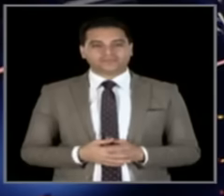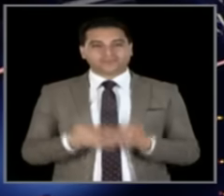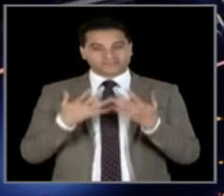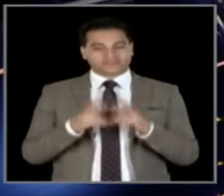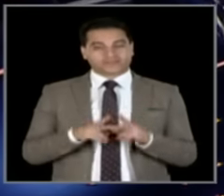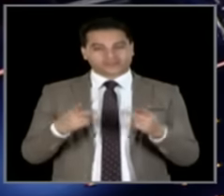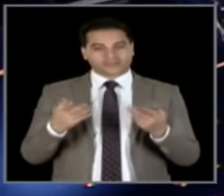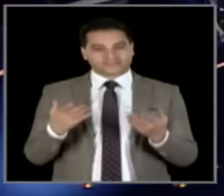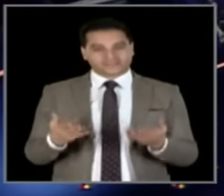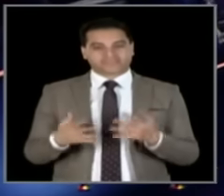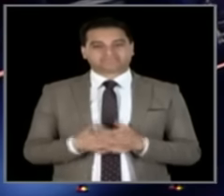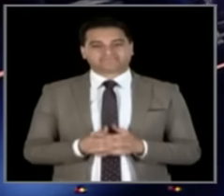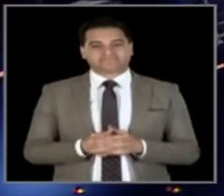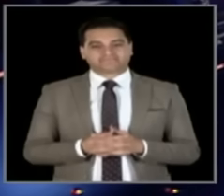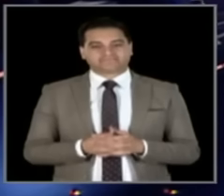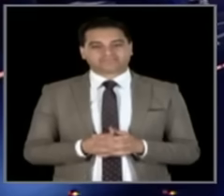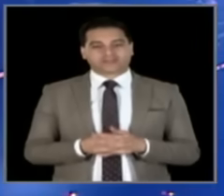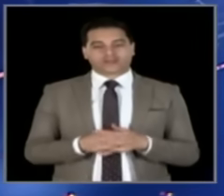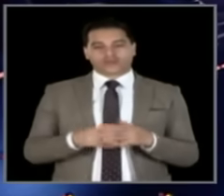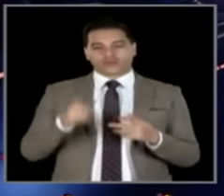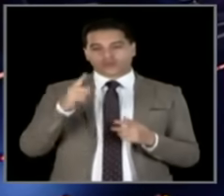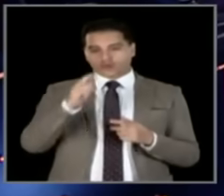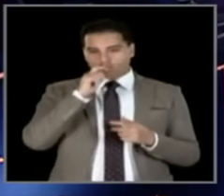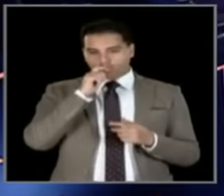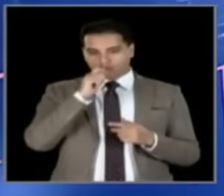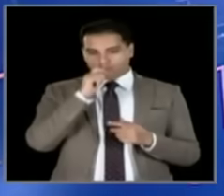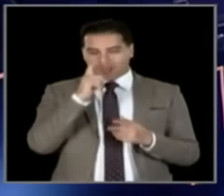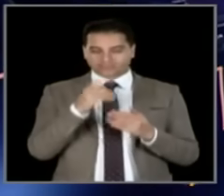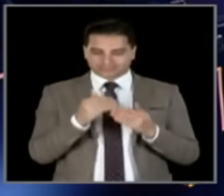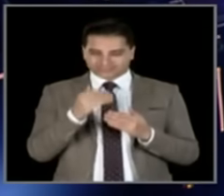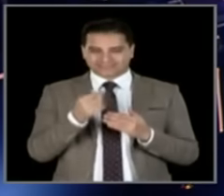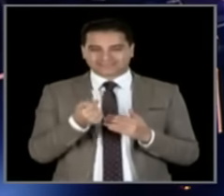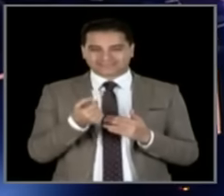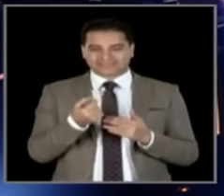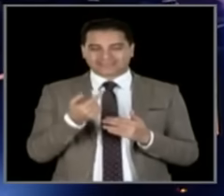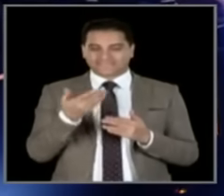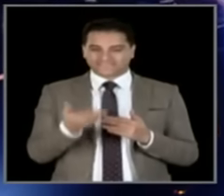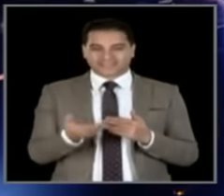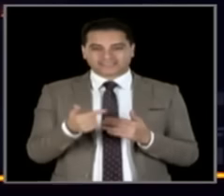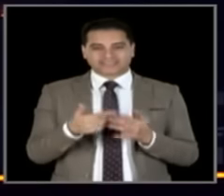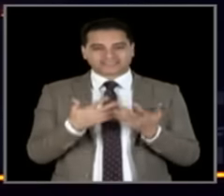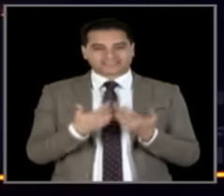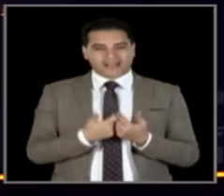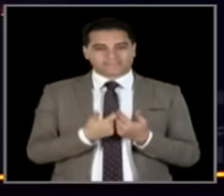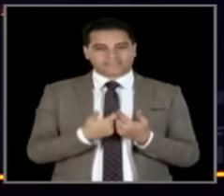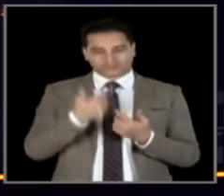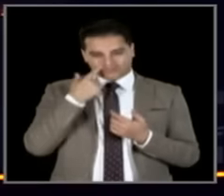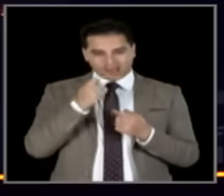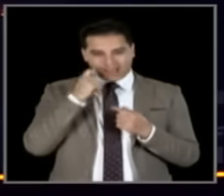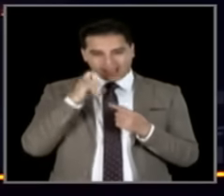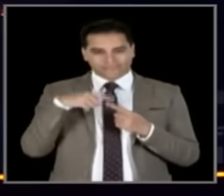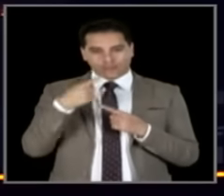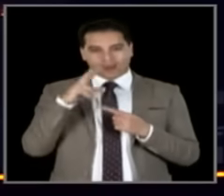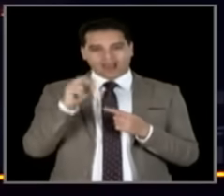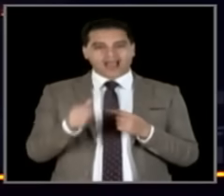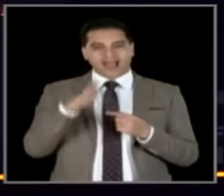النتيجة اتغيرت. دمياط حسنت النتيجة شوية. تمام. أبو القاسم كنتوا